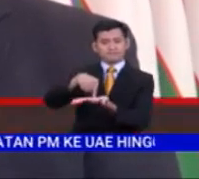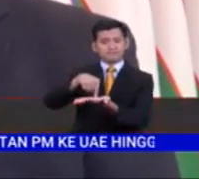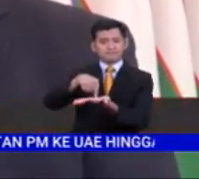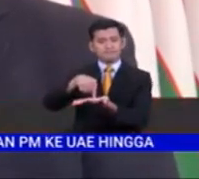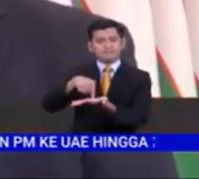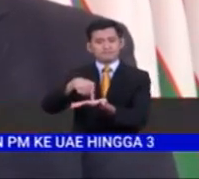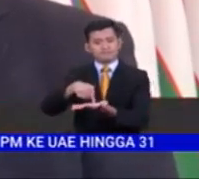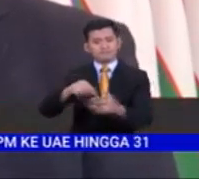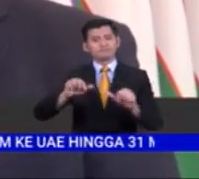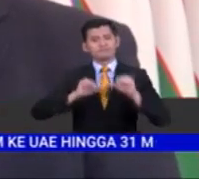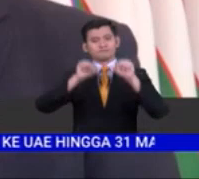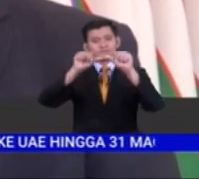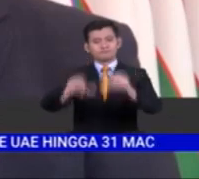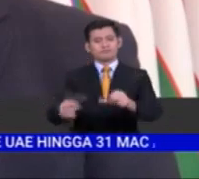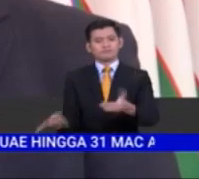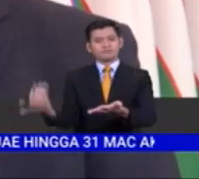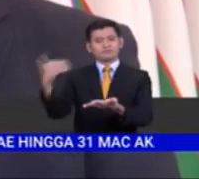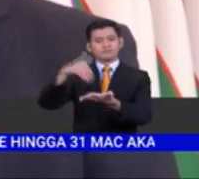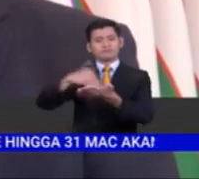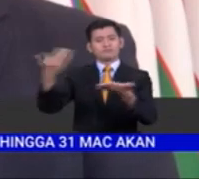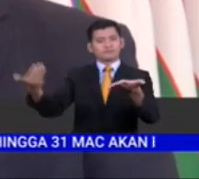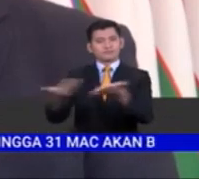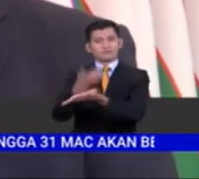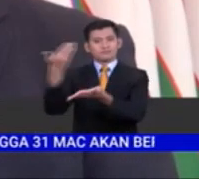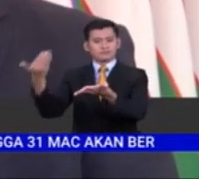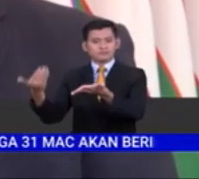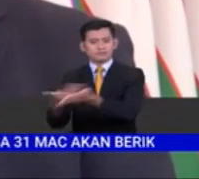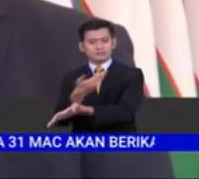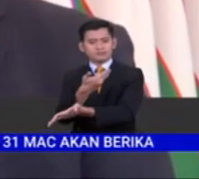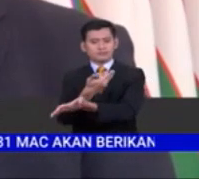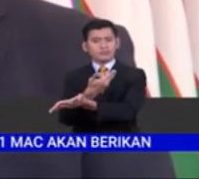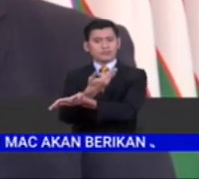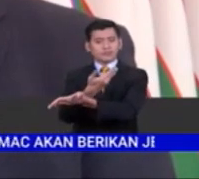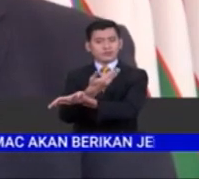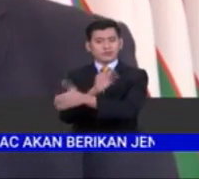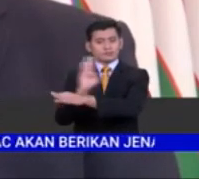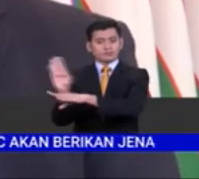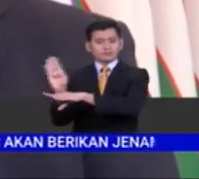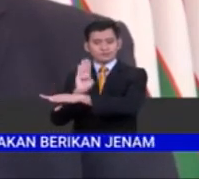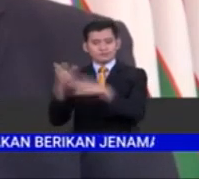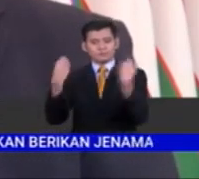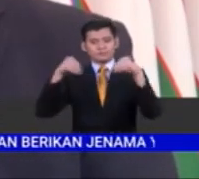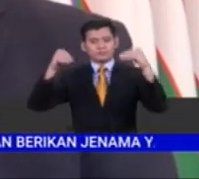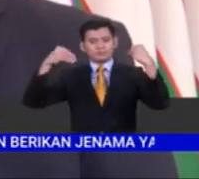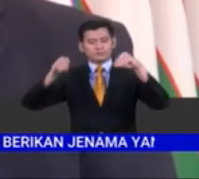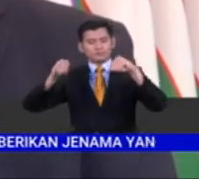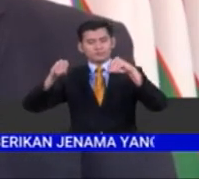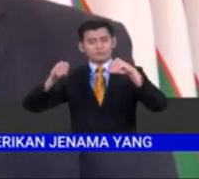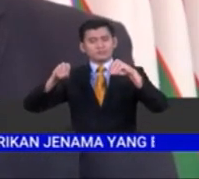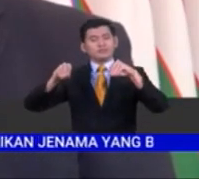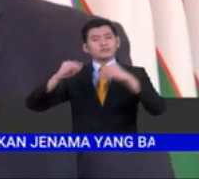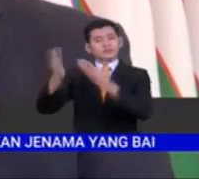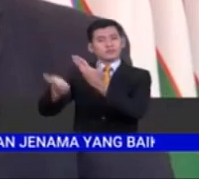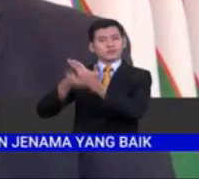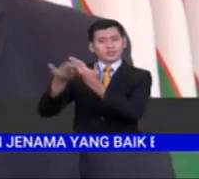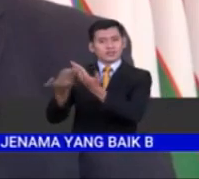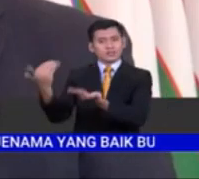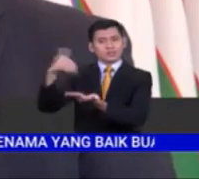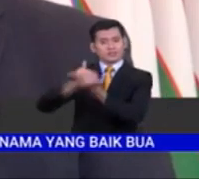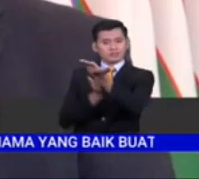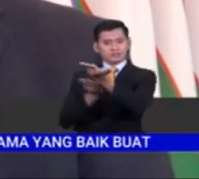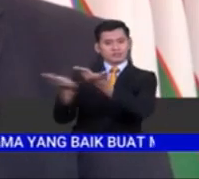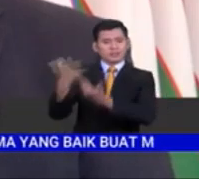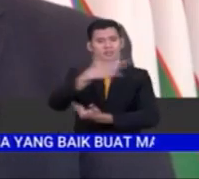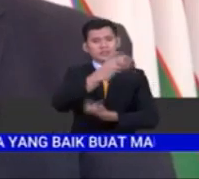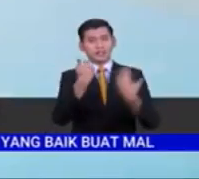will continue, and the directions set is very clear in terms of deregulation, liberalization, and